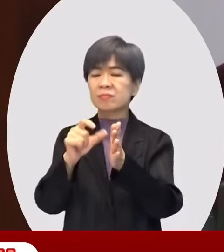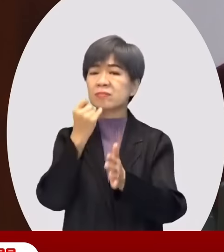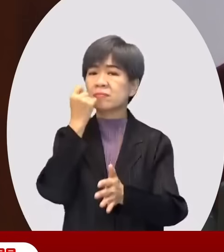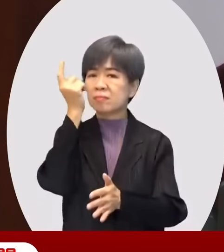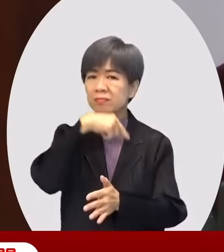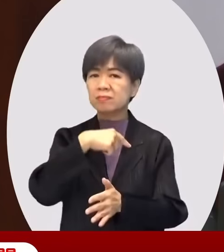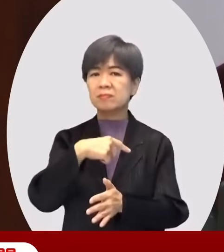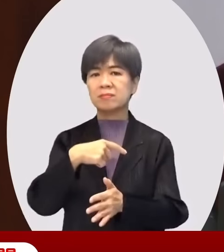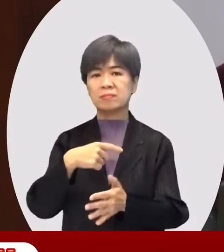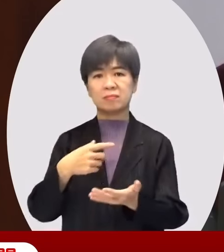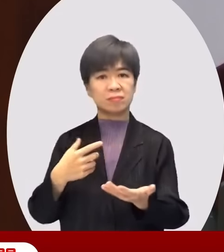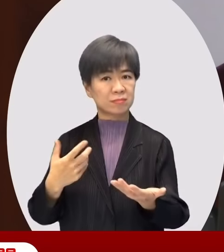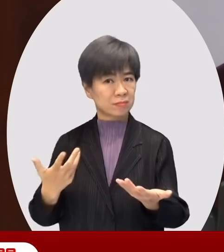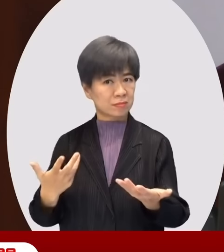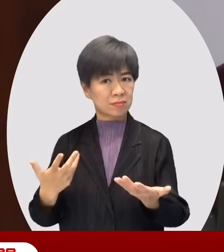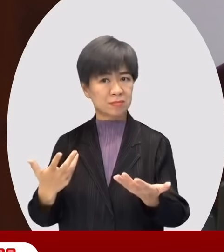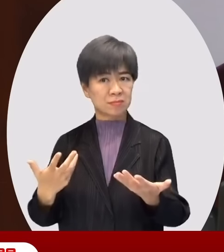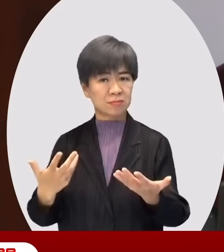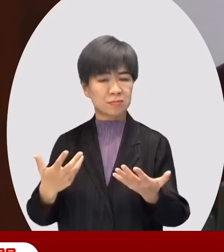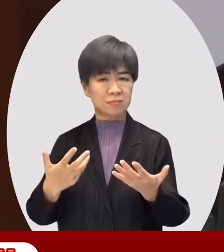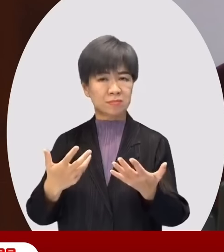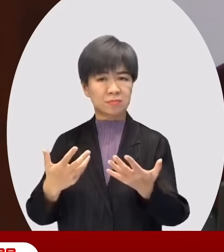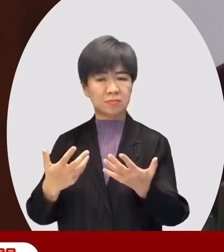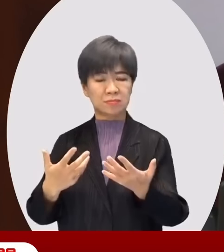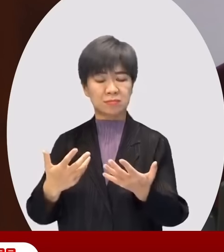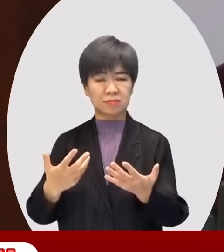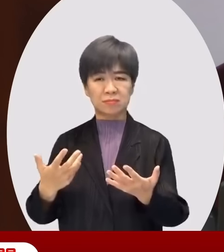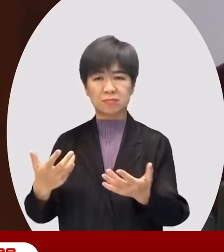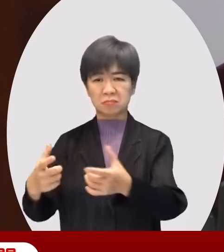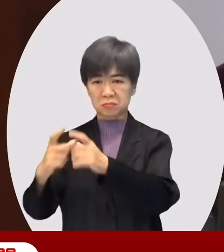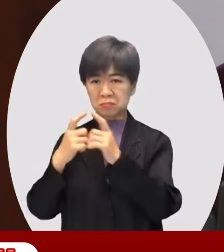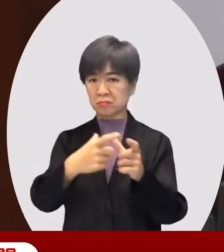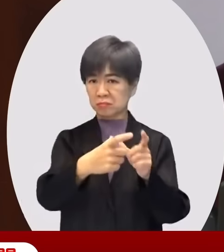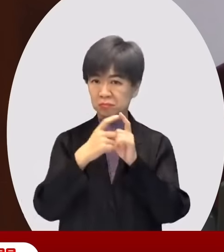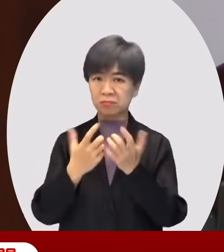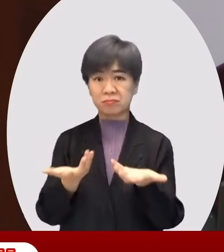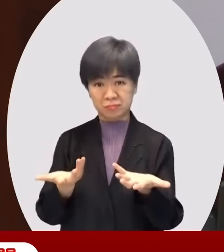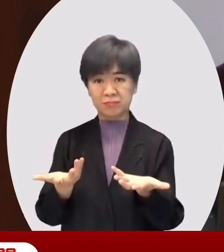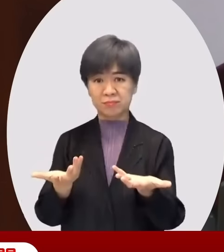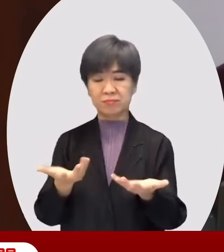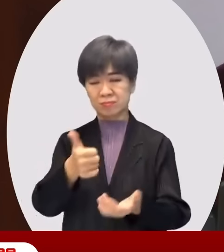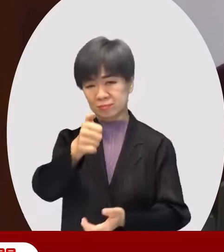来彼此回应。以上，谢谢。